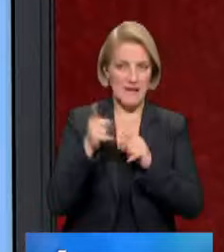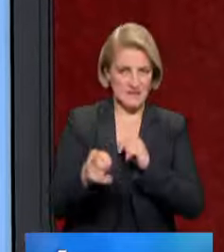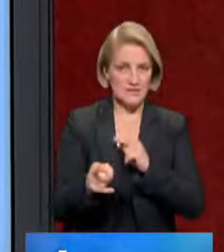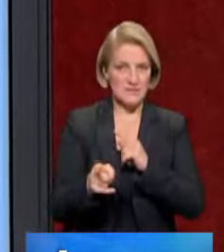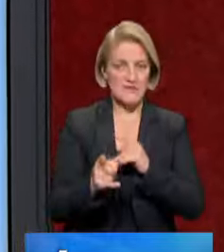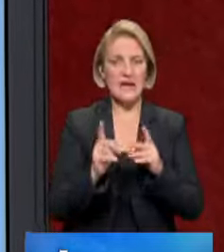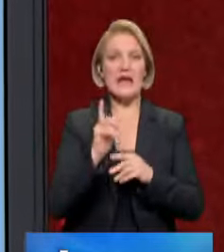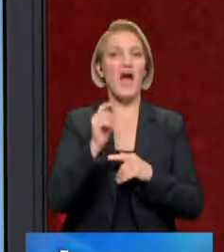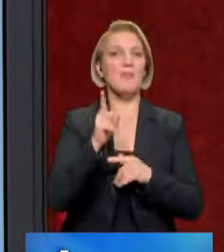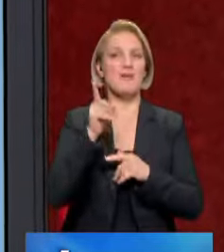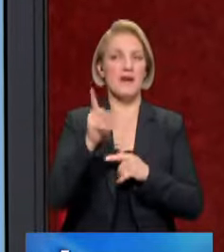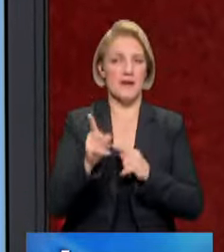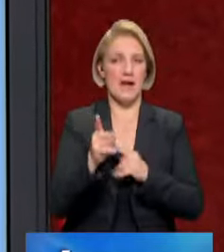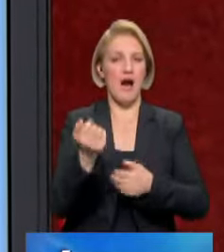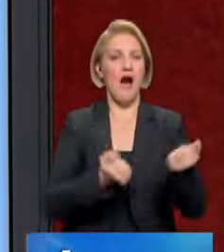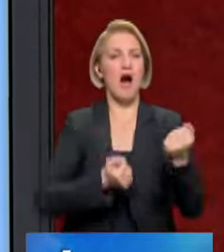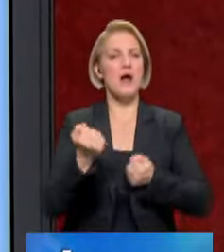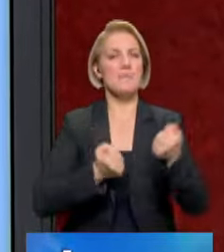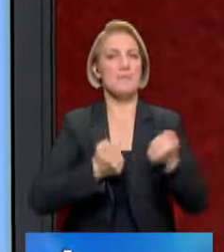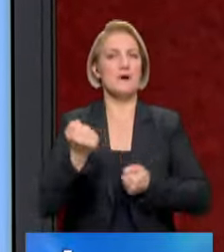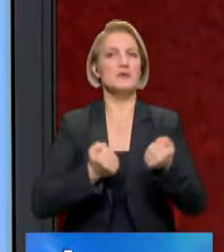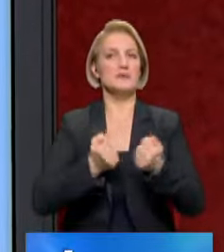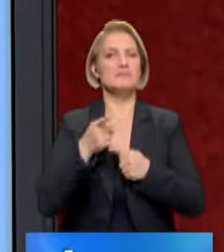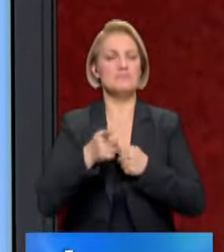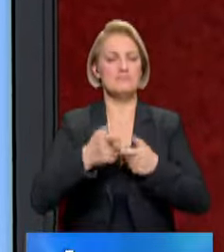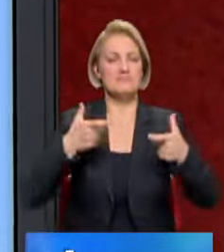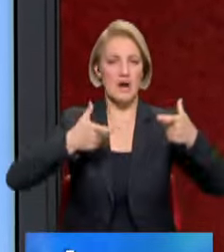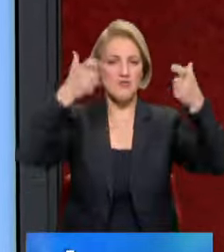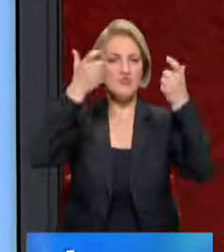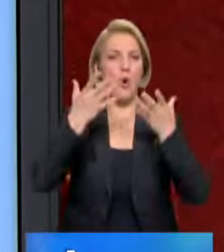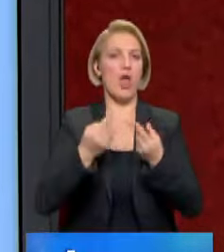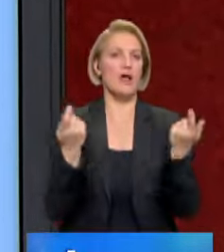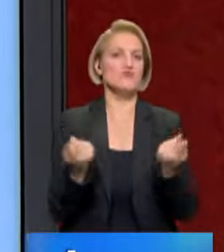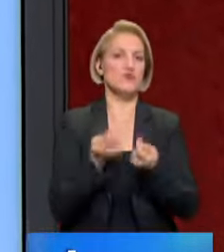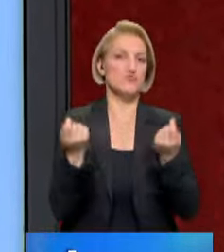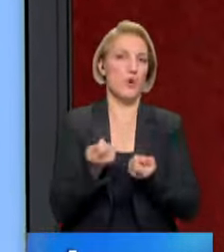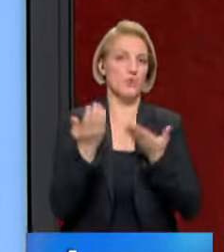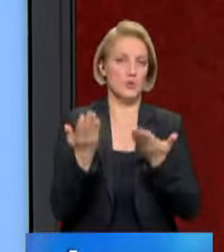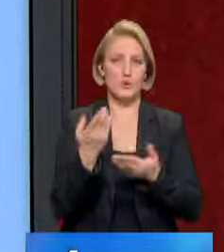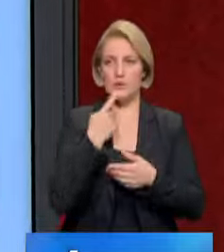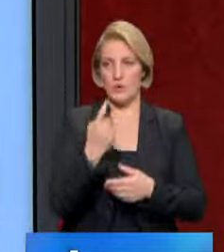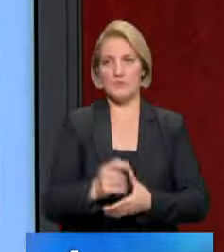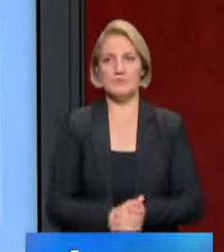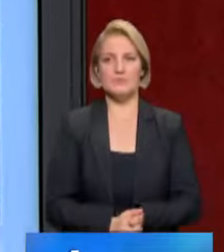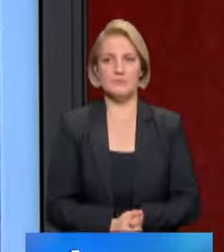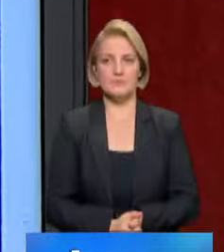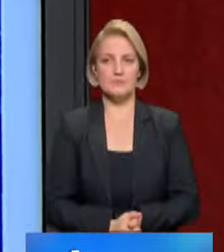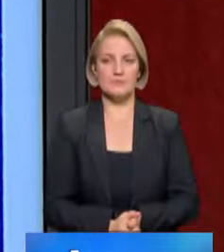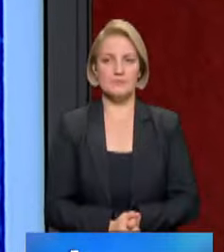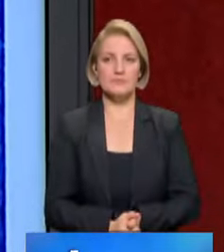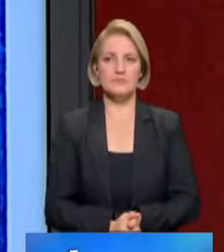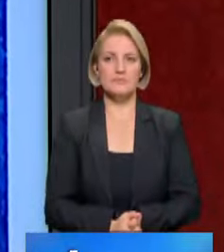önce kayınpederi araba sürenin iş yerinde aşçı olarak çalışıyordu diyor Sözcü gazetesinin